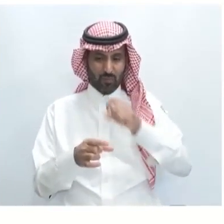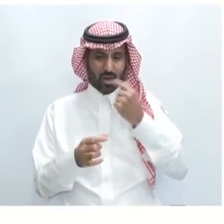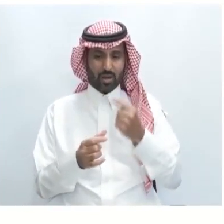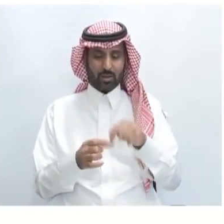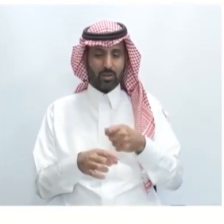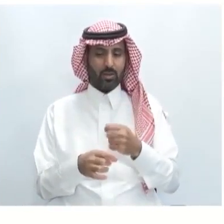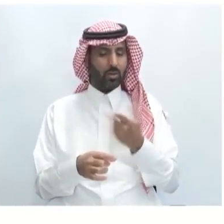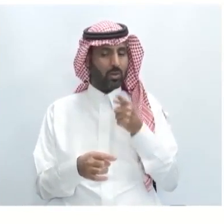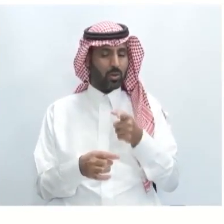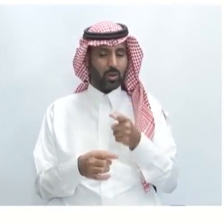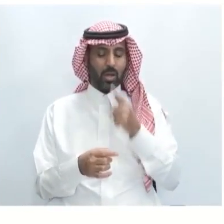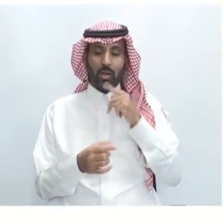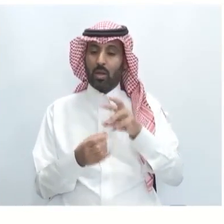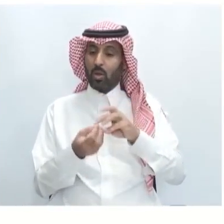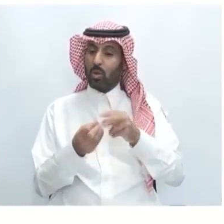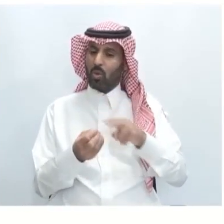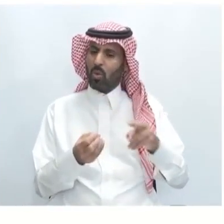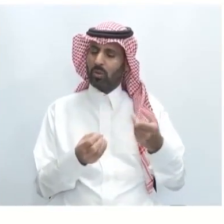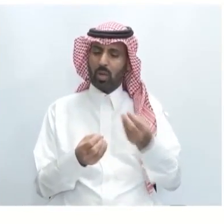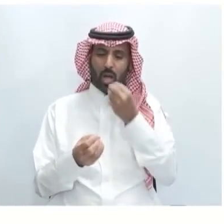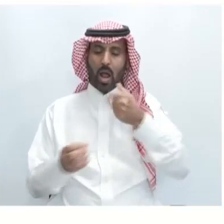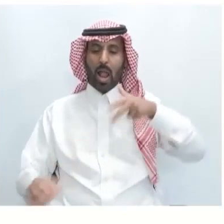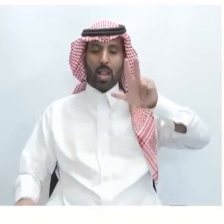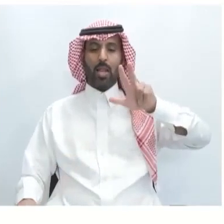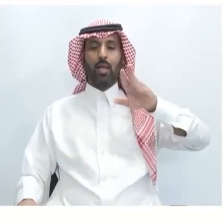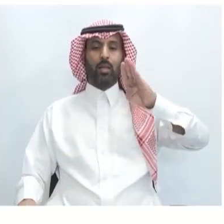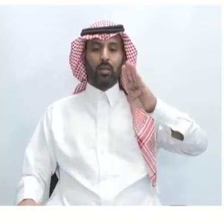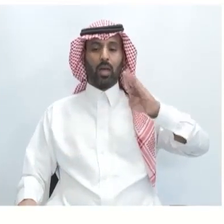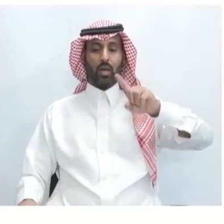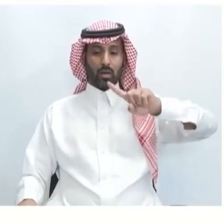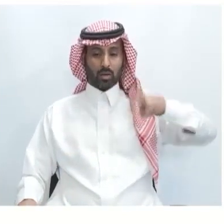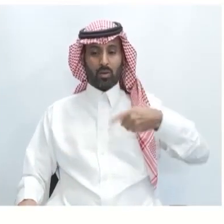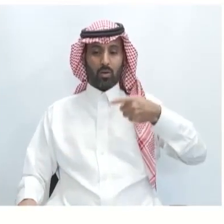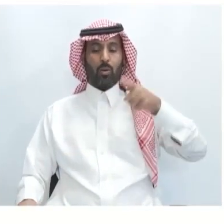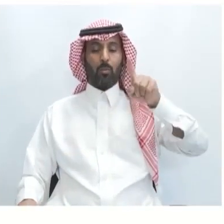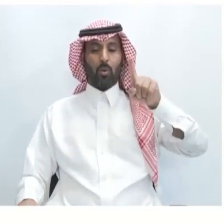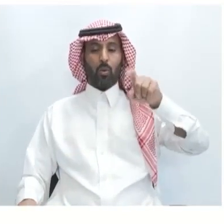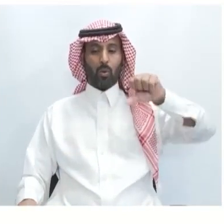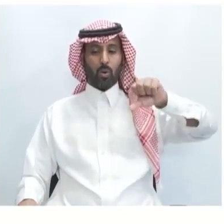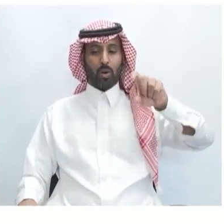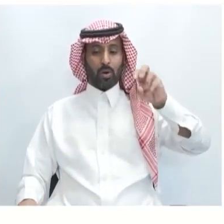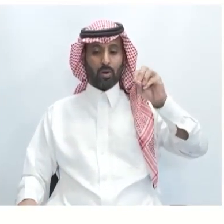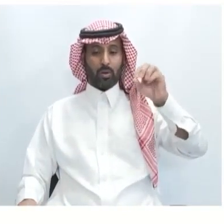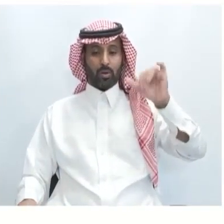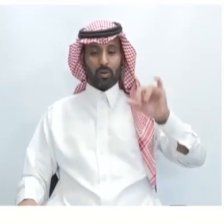هذه انها الكربوهيدرات احسنتم اذا الكربوهيدرات مثالا على ذلك البطاطس